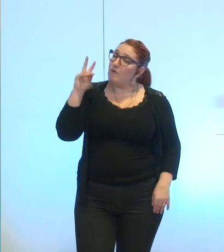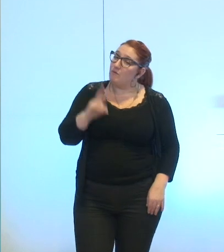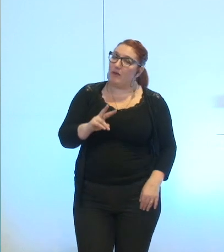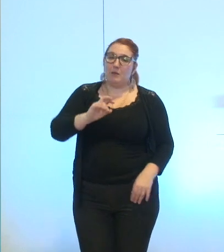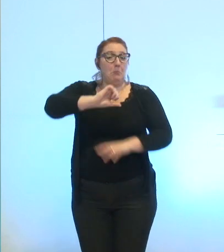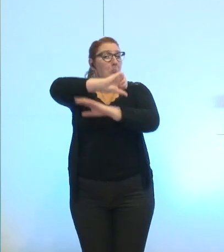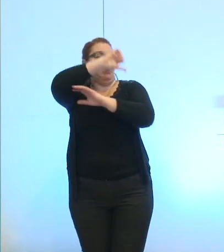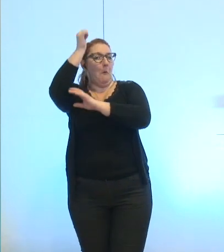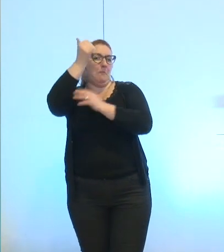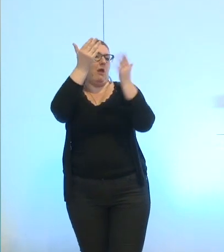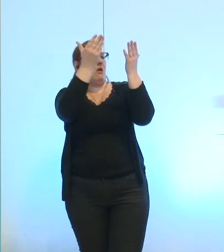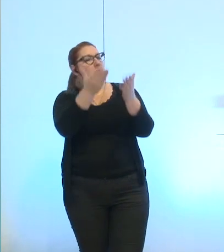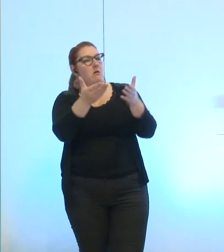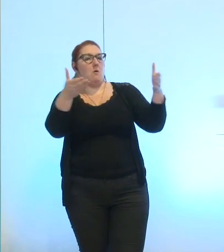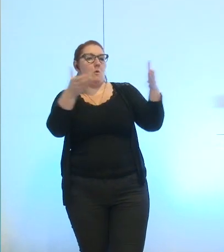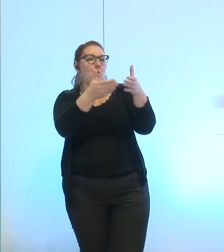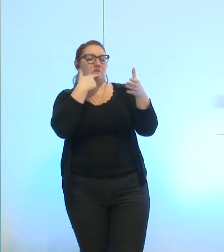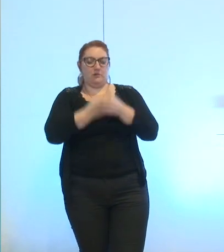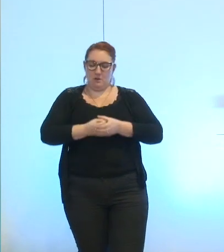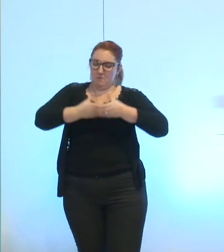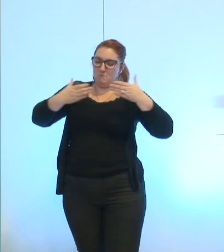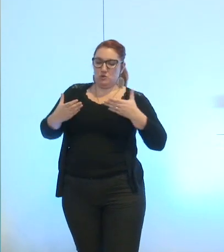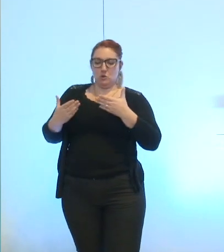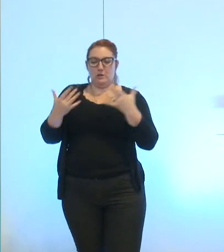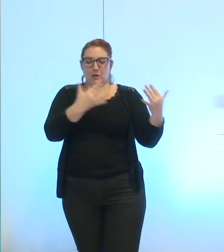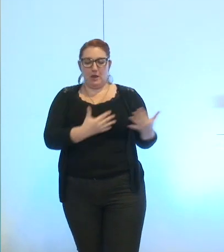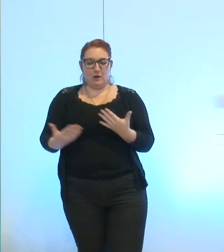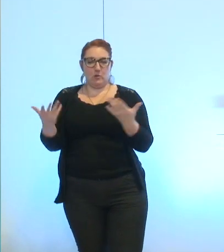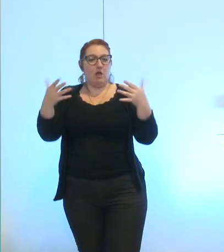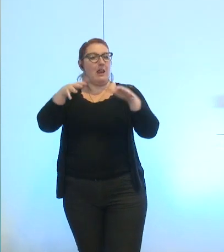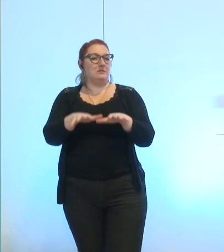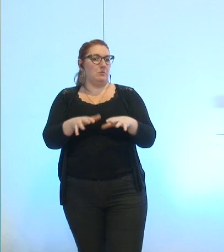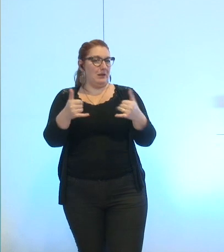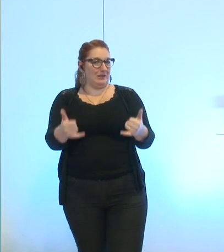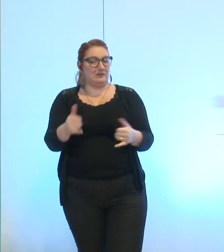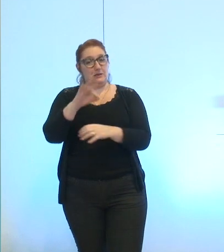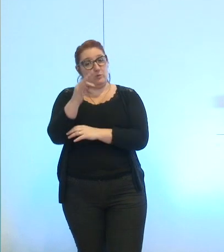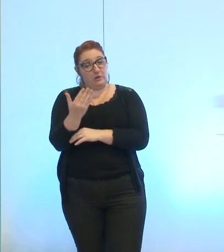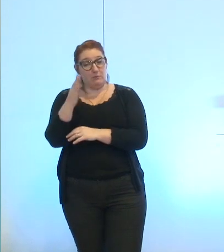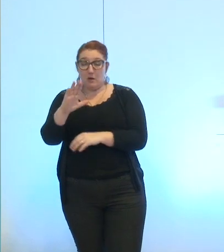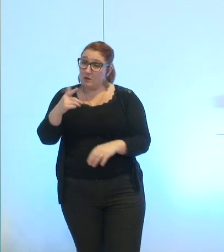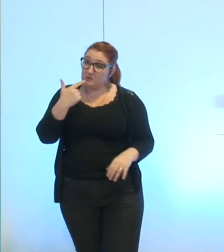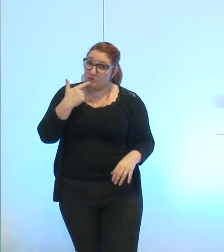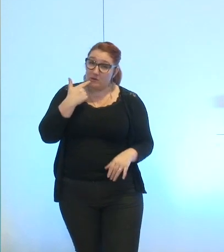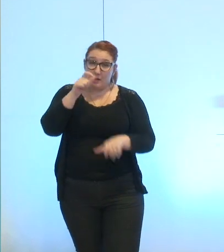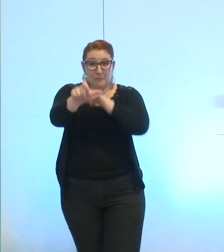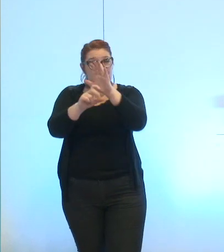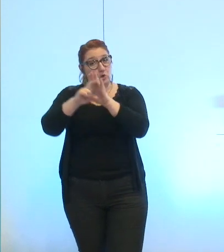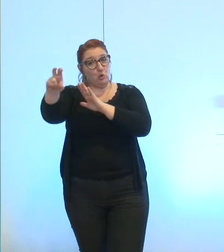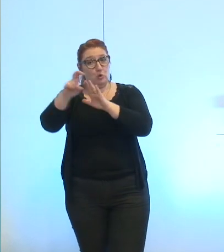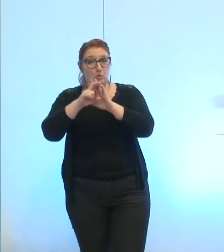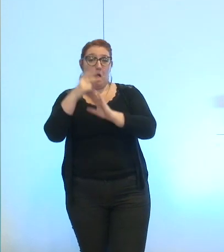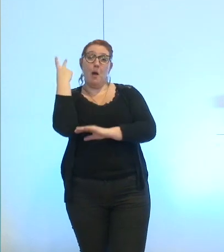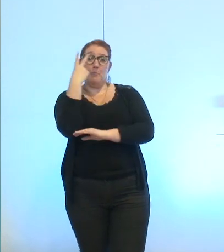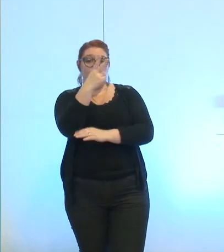en tête vous a donné une majorité arithmétique à l'Assemblée ici mais est-ce pour autant que les grandnobloir ont plébiscité